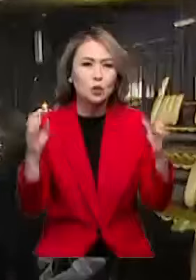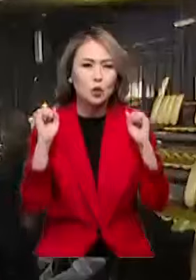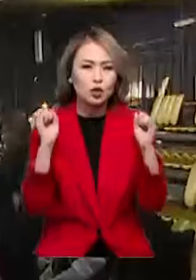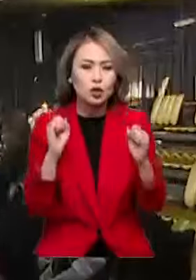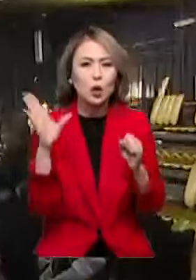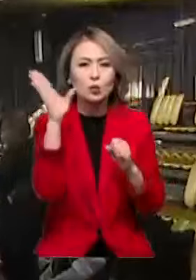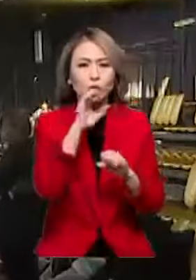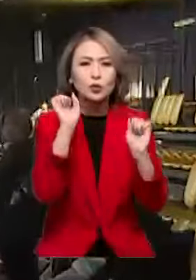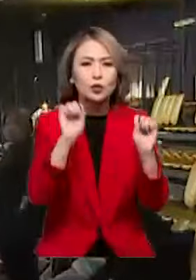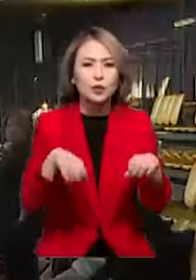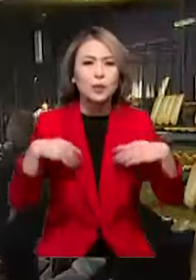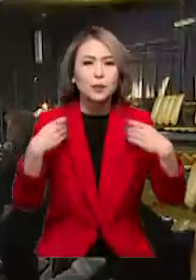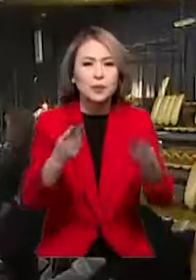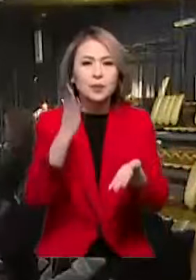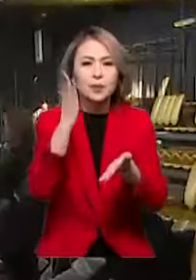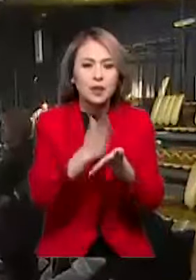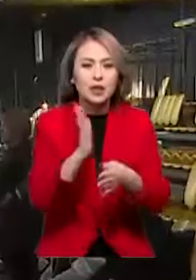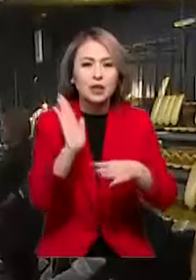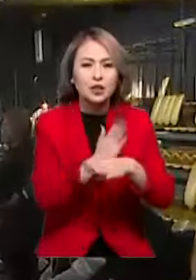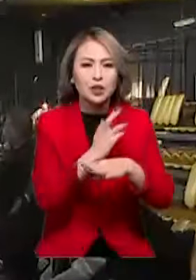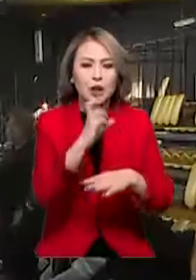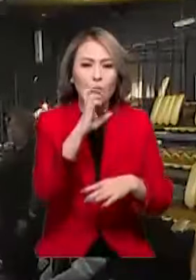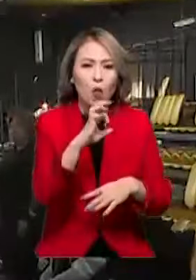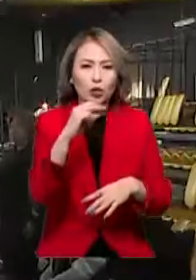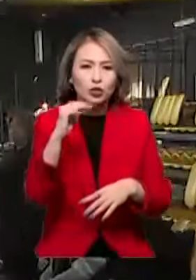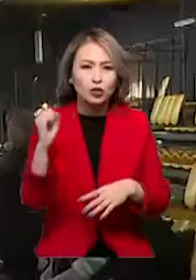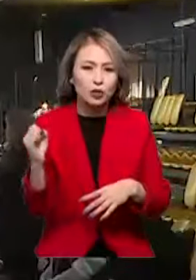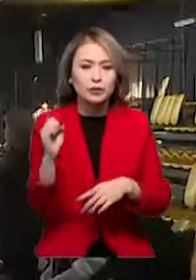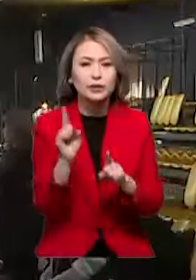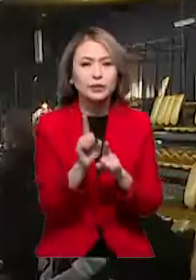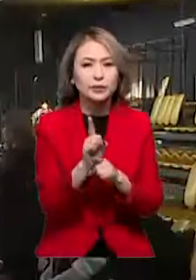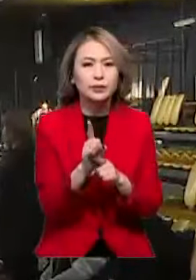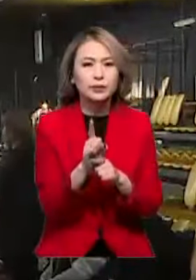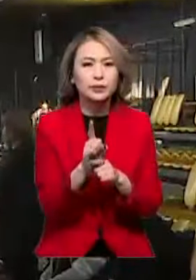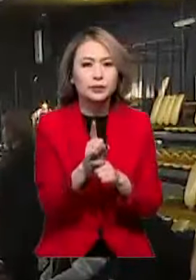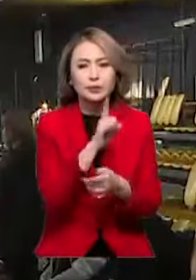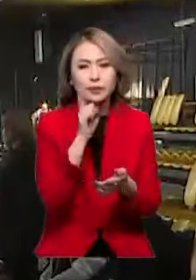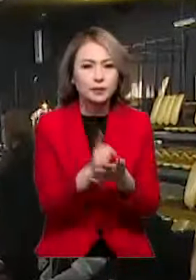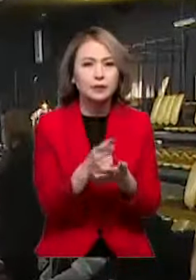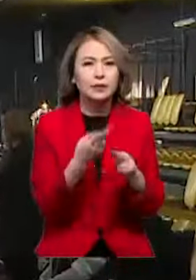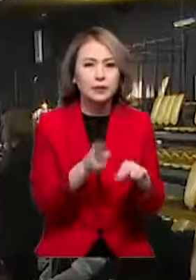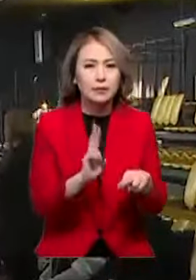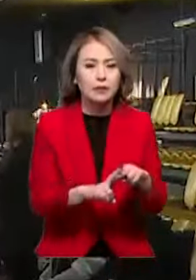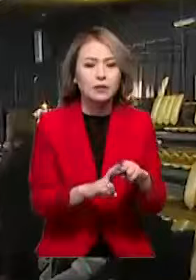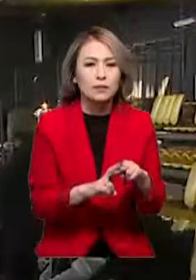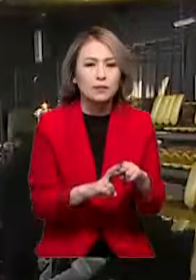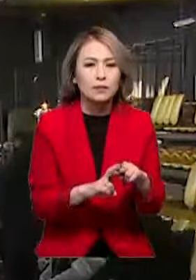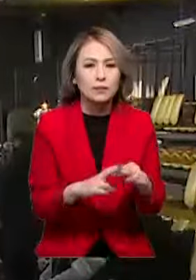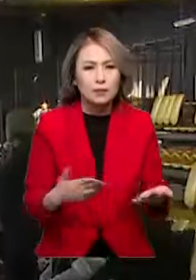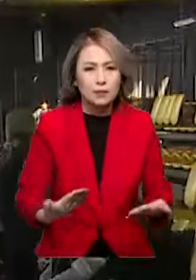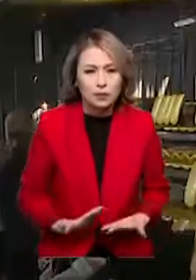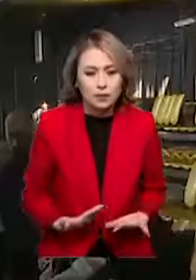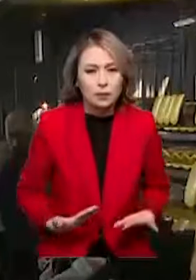береді. Енді әр облыста осындай жеке боча спорт түрінен федерация болса, әрине сол өңірде